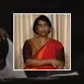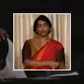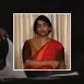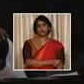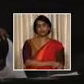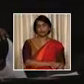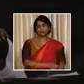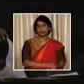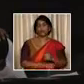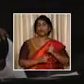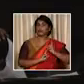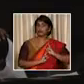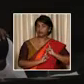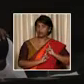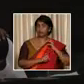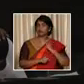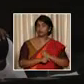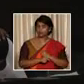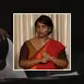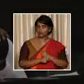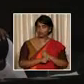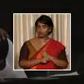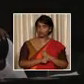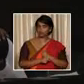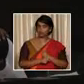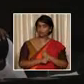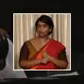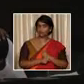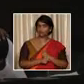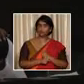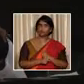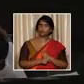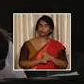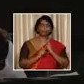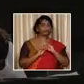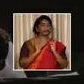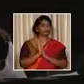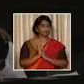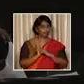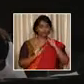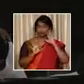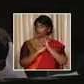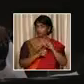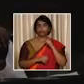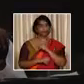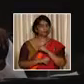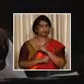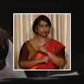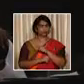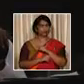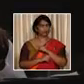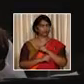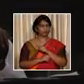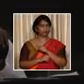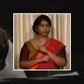பிரதமருடைய கருத்து இது துருவமயப்படுத்தப்பட்டிருக்கிறது என்ற கருத்தை அவர் முன்வைக்கிறார் நான் இந்த இடத்திலே ஒன்றை கனடாவினுடைய பிரதமருக்கு நன்றி